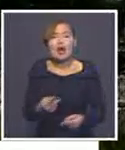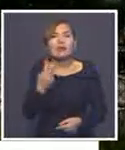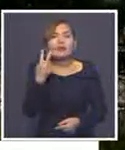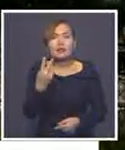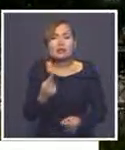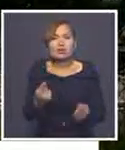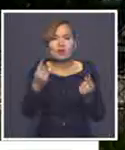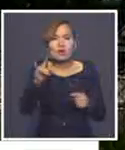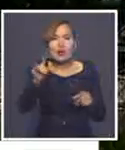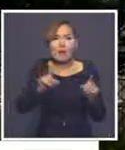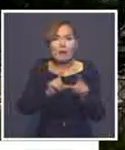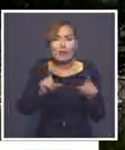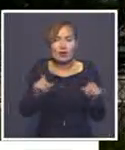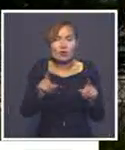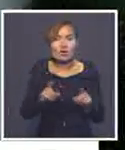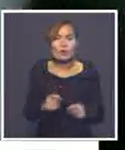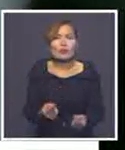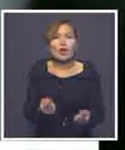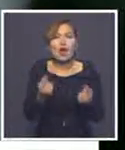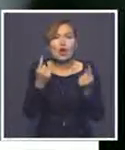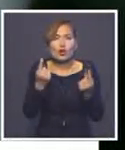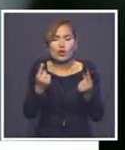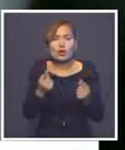тасымалдаушысын Люфтганза тәрізді компаниялар сатып алу